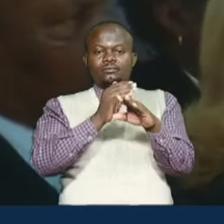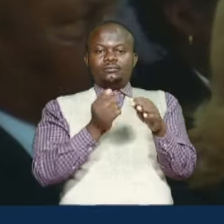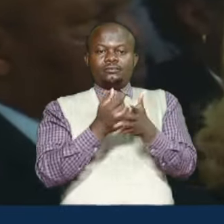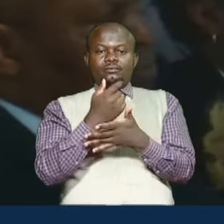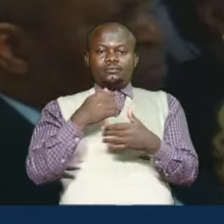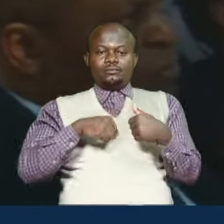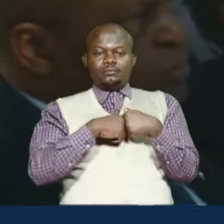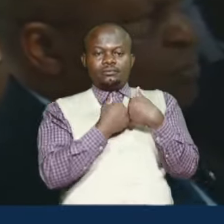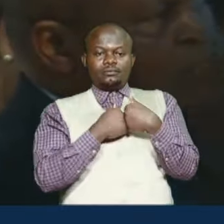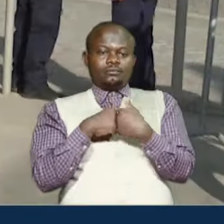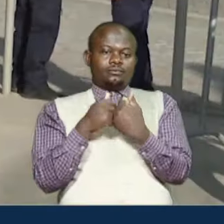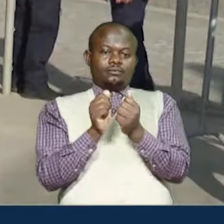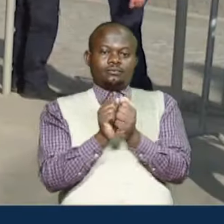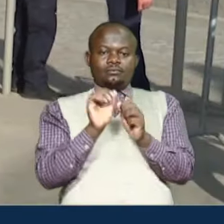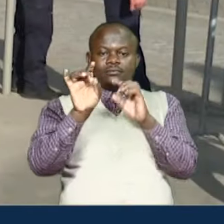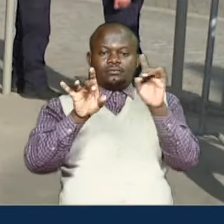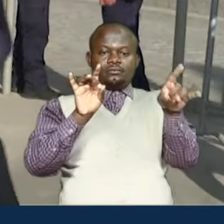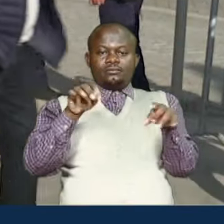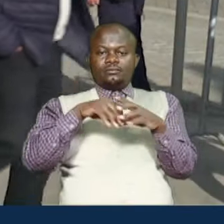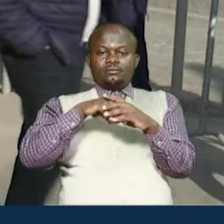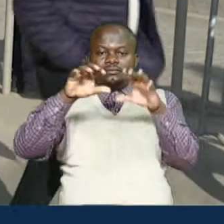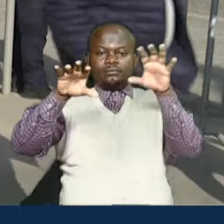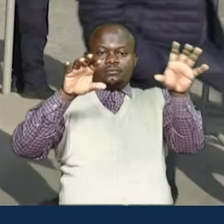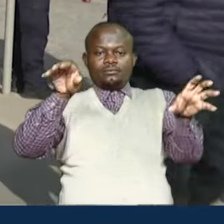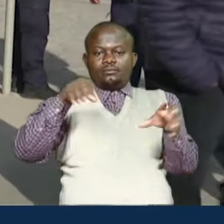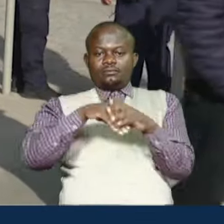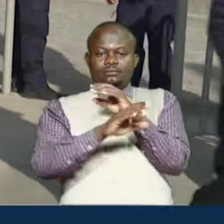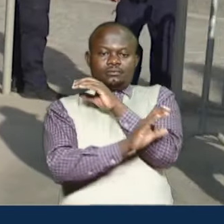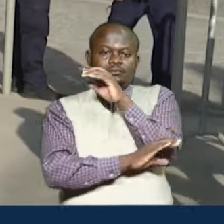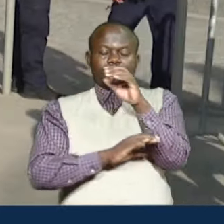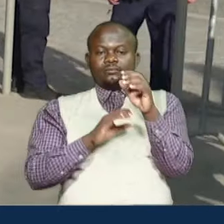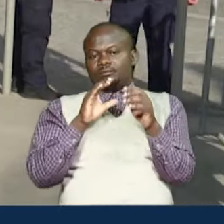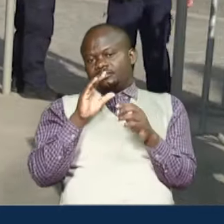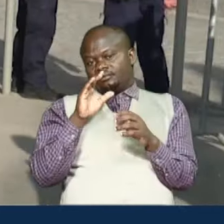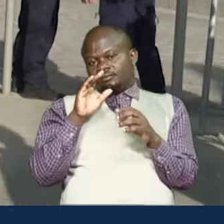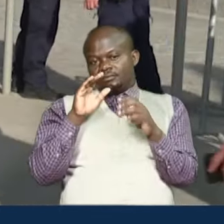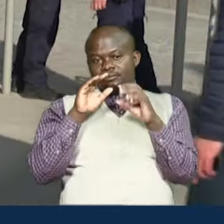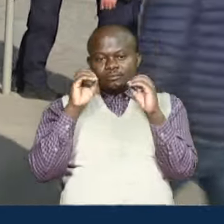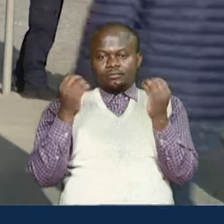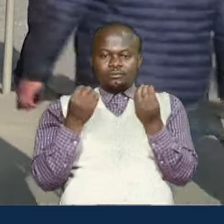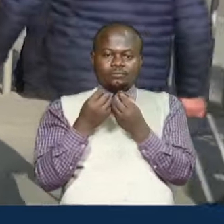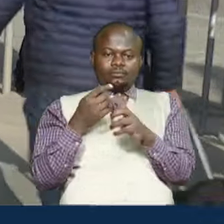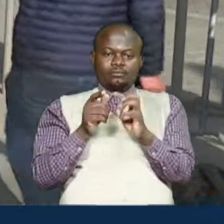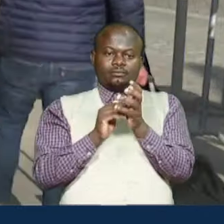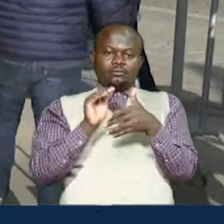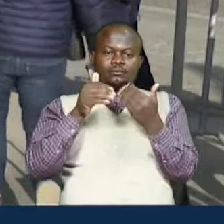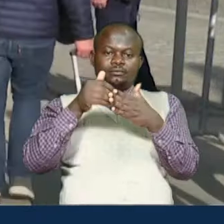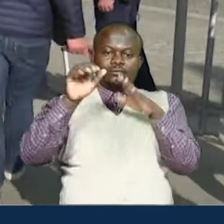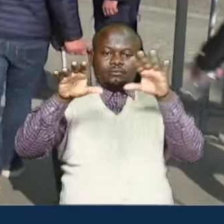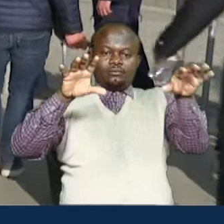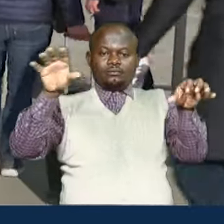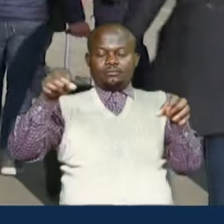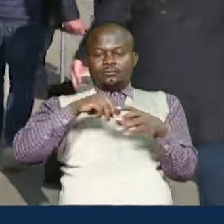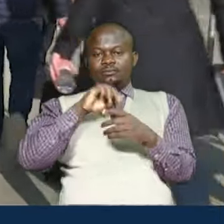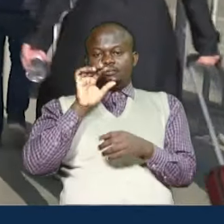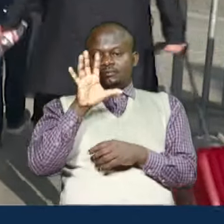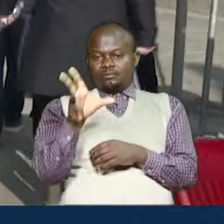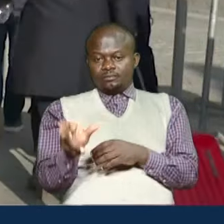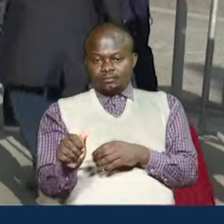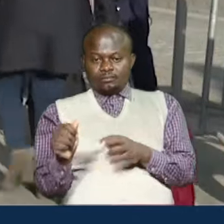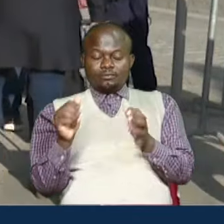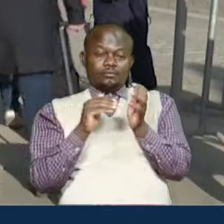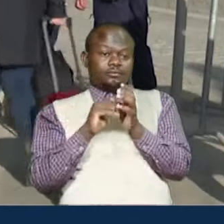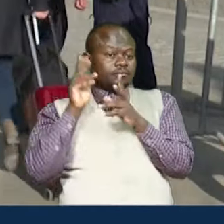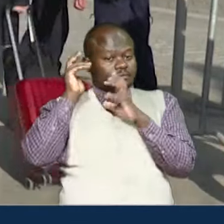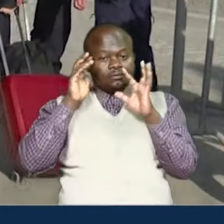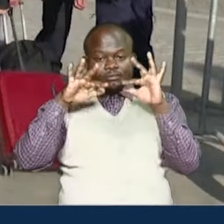amakimbirane n'ibyahembera hirya no hino mu bihugu bigize uyu muryango ariko nanone no hirya no hino muri Afrika twakumva